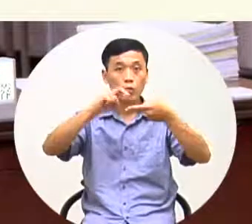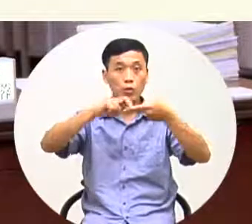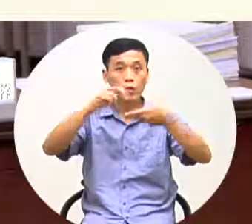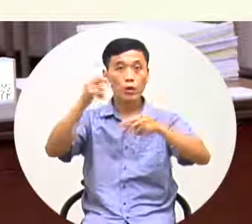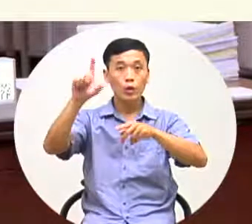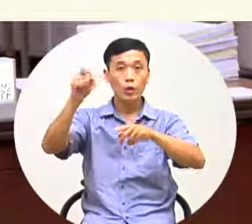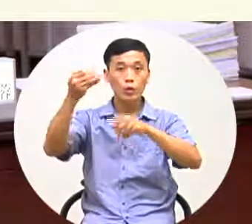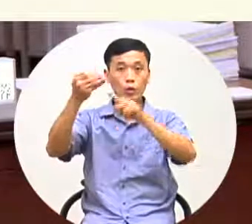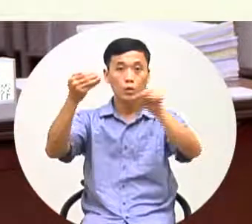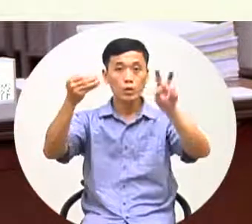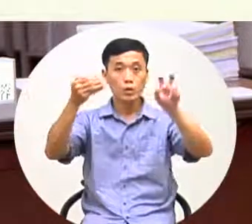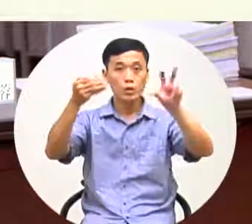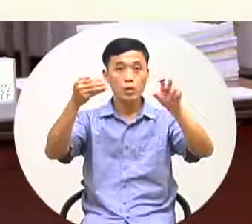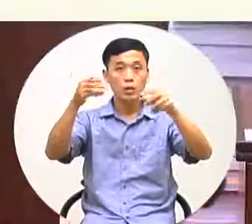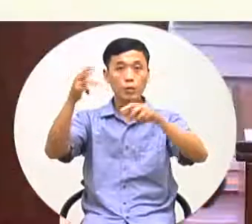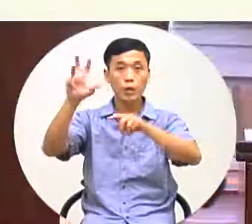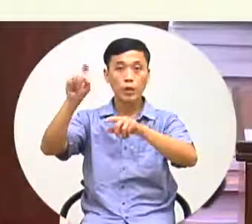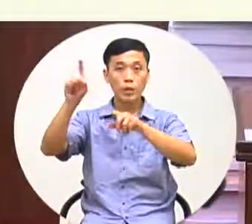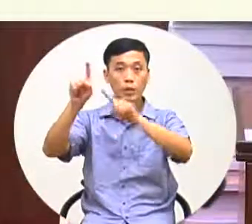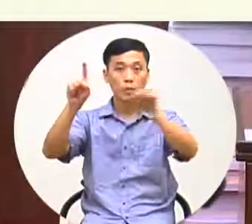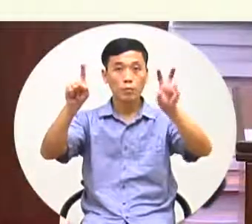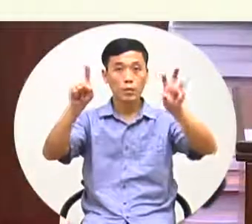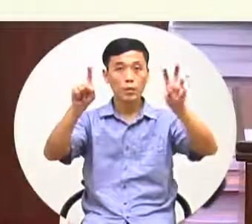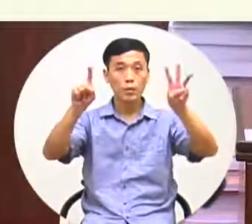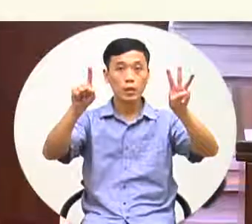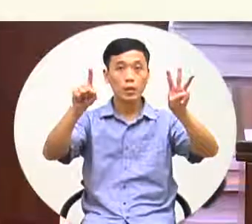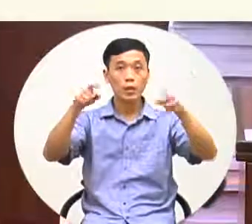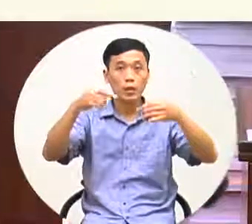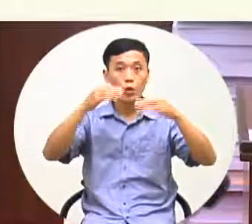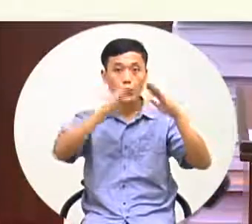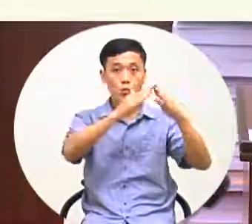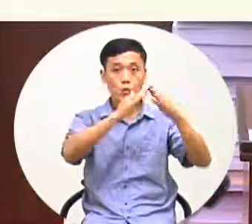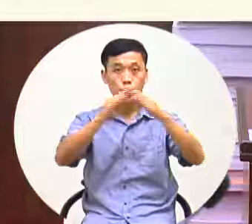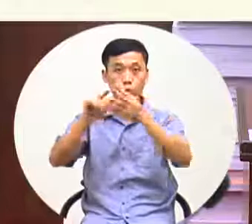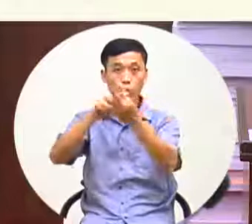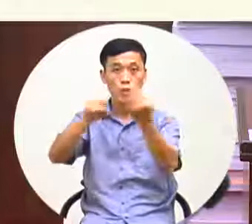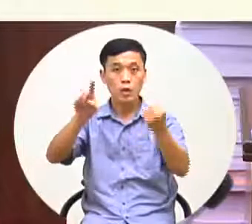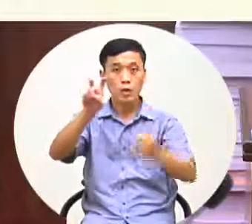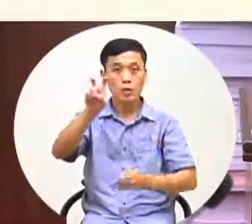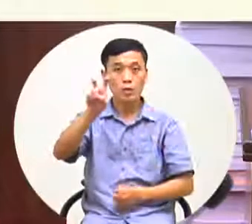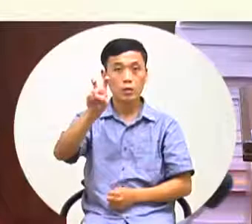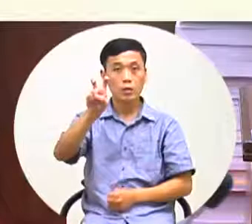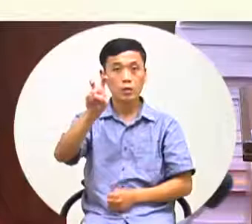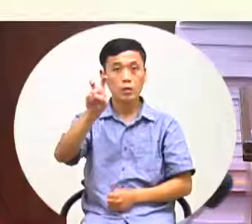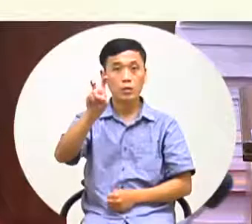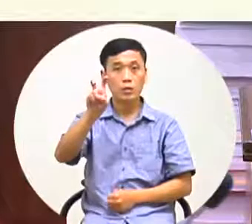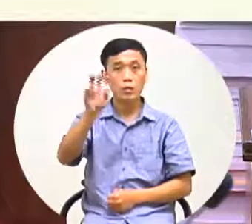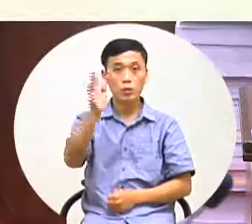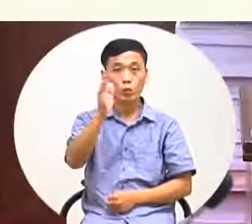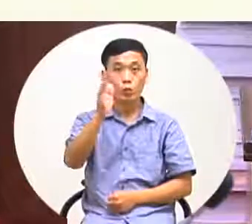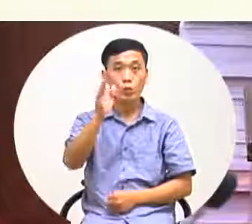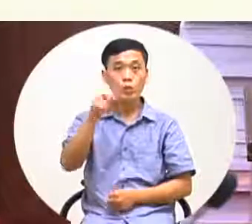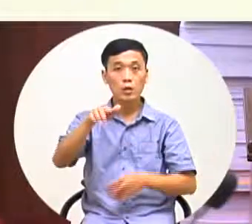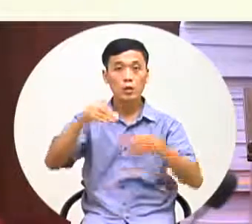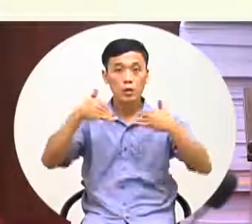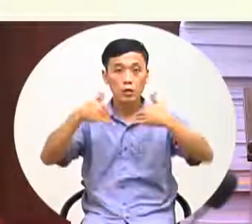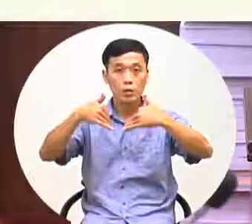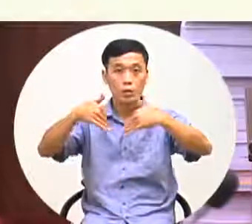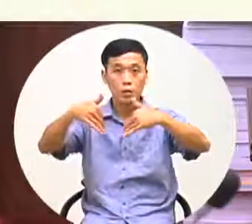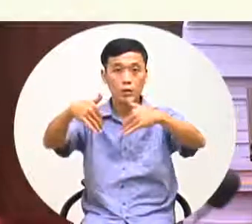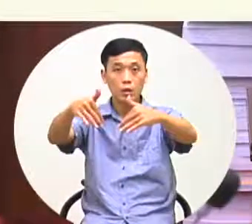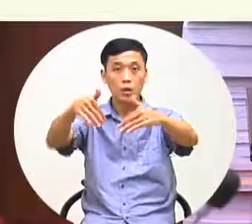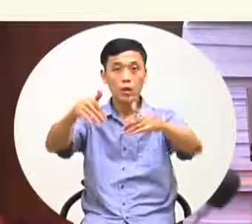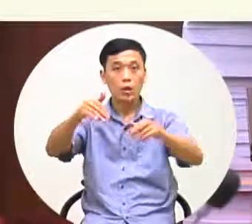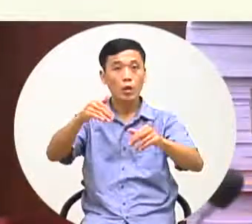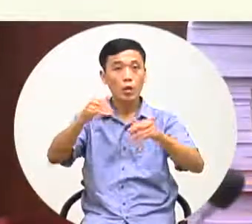69至77号至82至83号，共有20多号的这个一家组合吼，因为。现有的巷道呢，已存在30多年